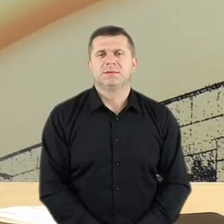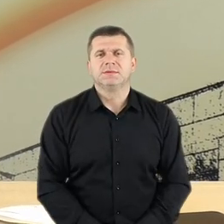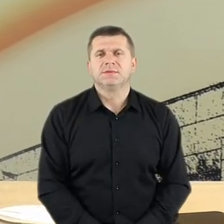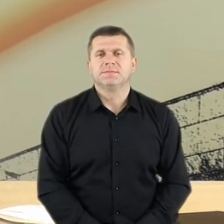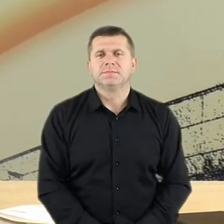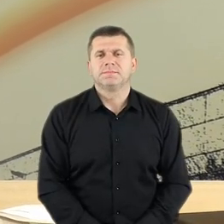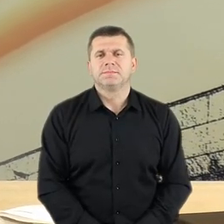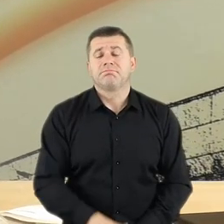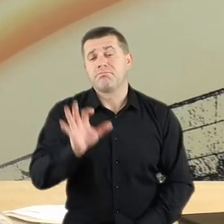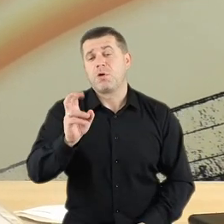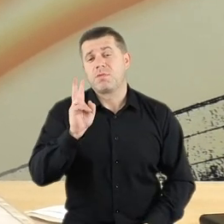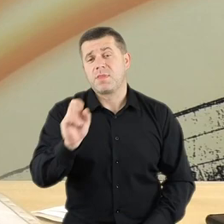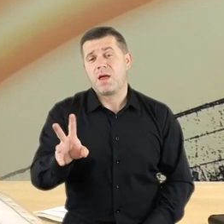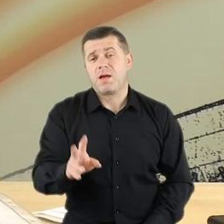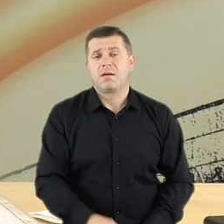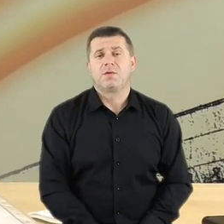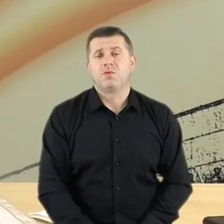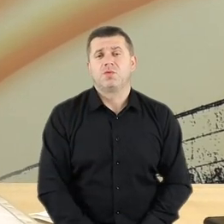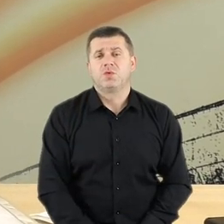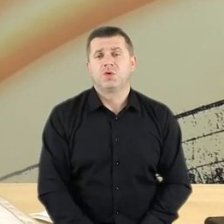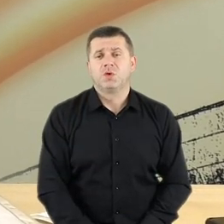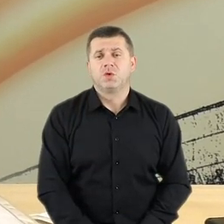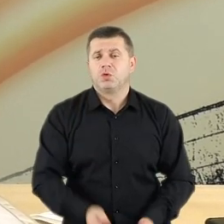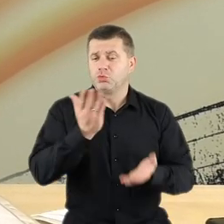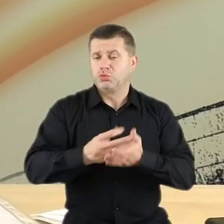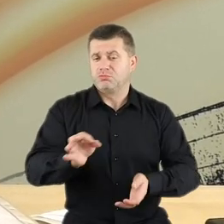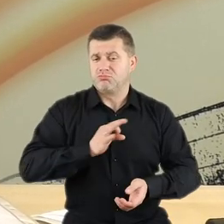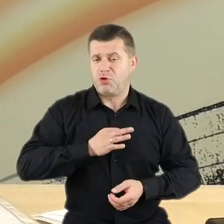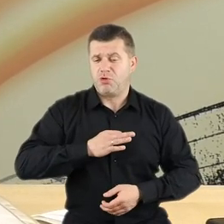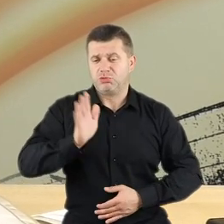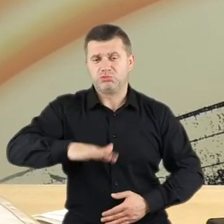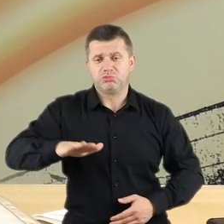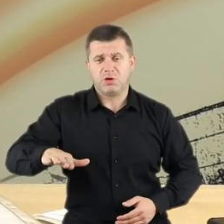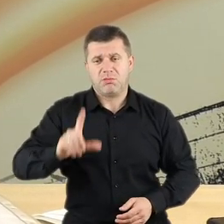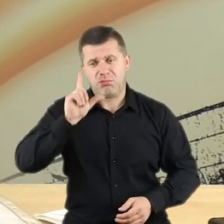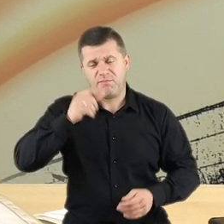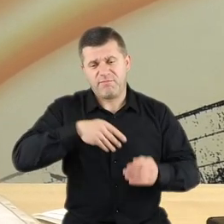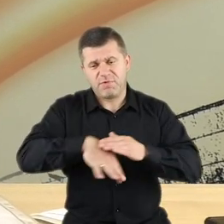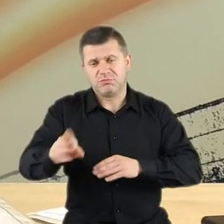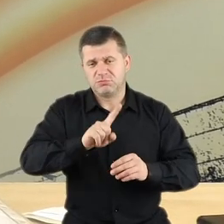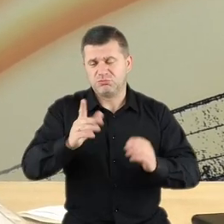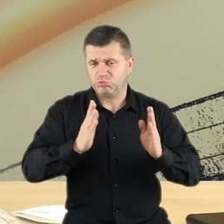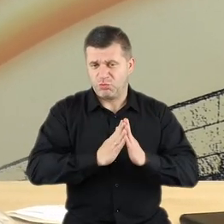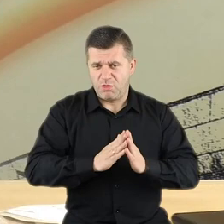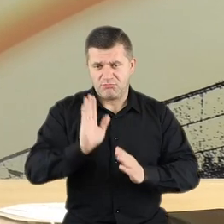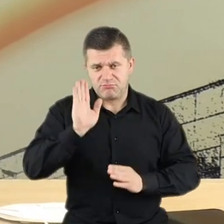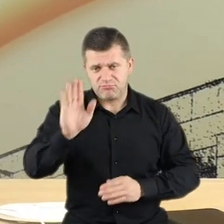no bo tak jak już moje dzieci poszły z domu